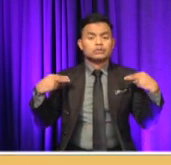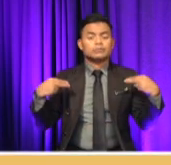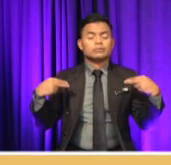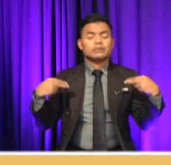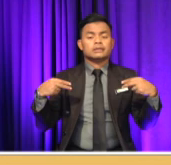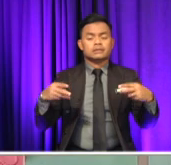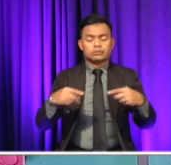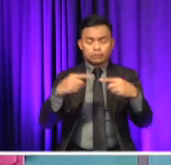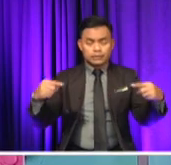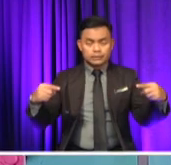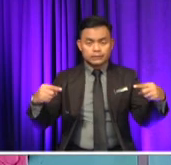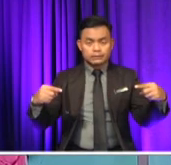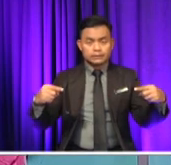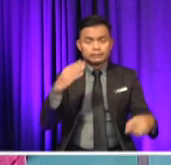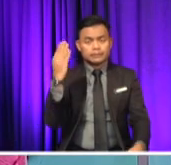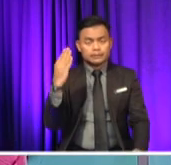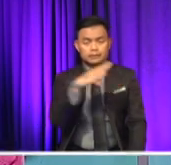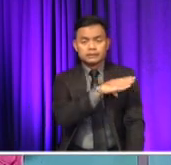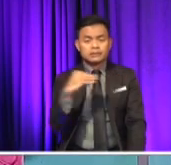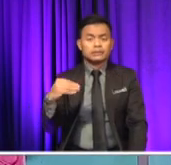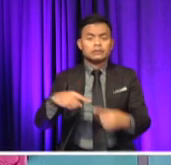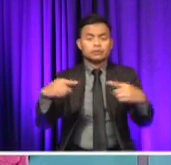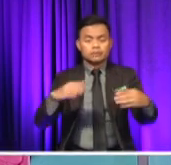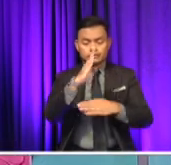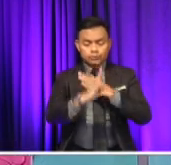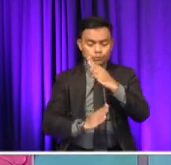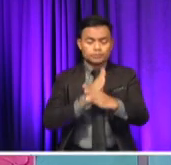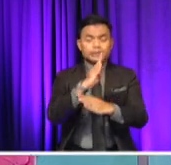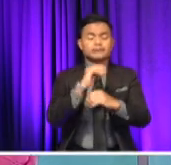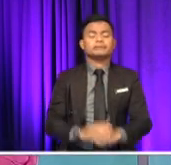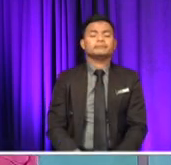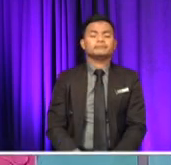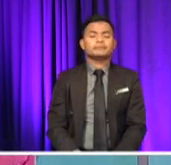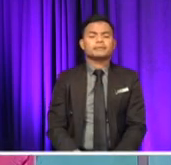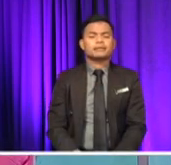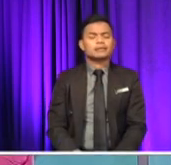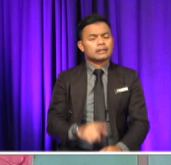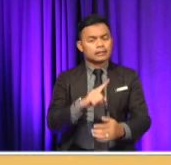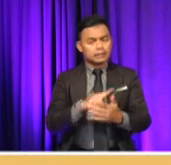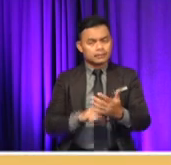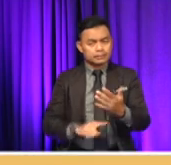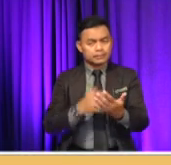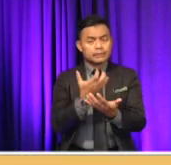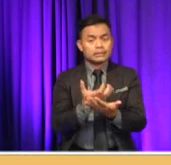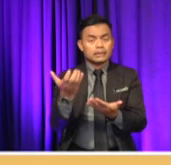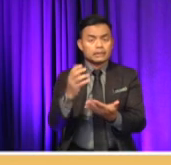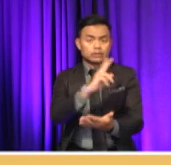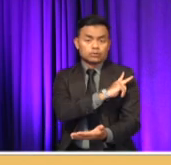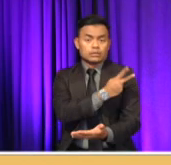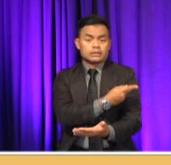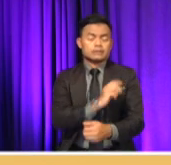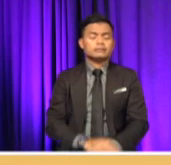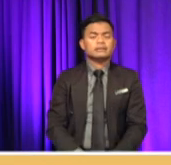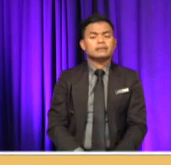Oke kita tengok kepada yang pertama yaitu bakalan kuasa pakai apa fungsi bekal dan kuasa bekualan